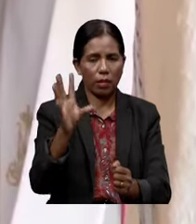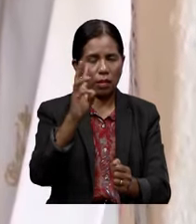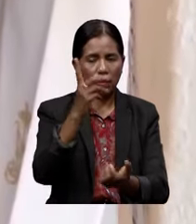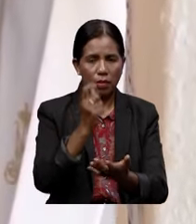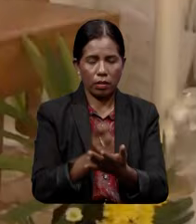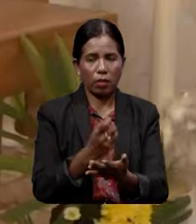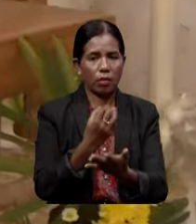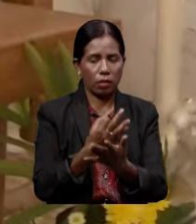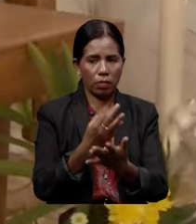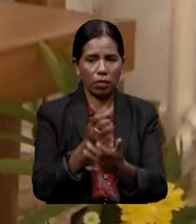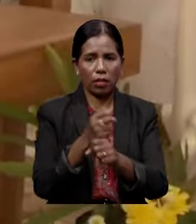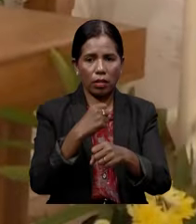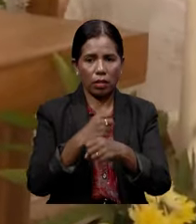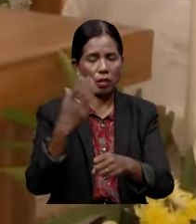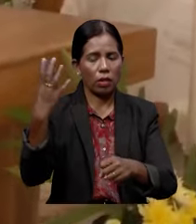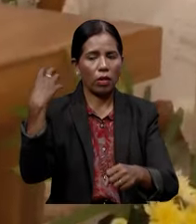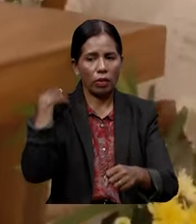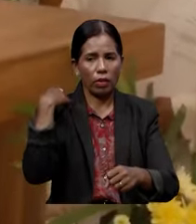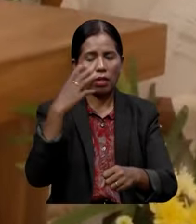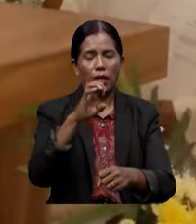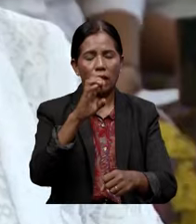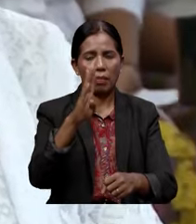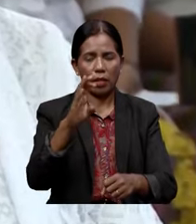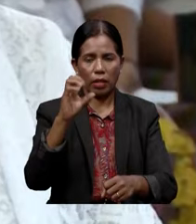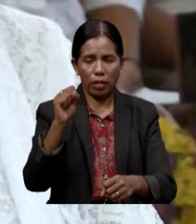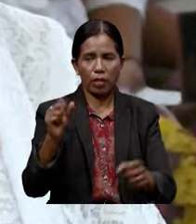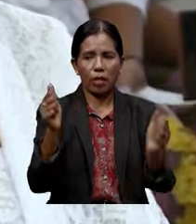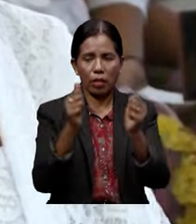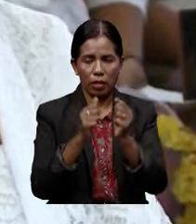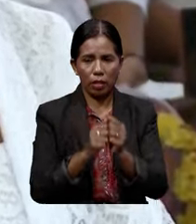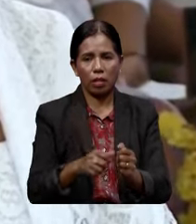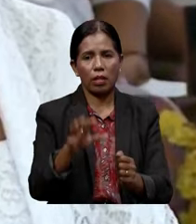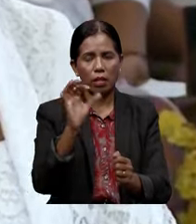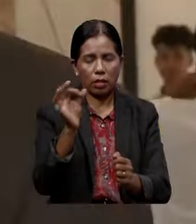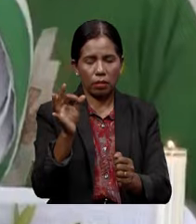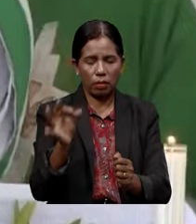No orsamento ba konstrusau edifisiu EBFC hamutuk